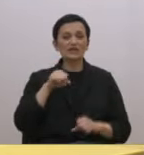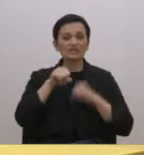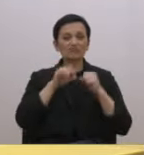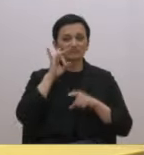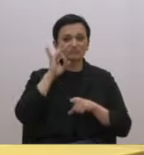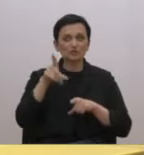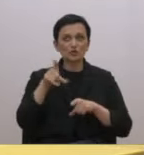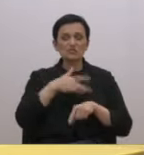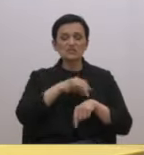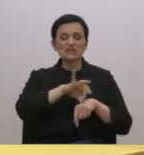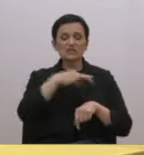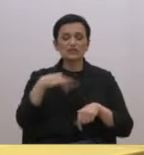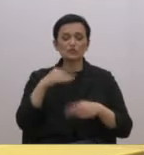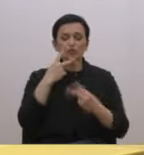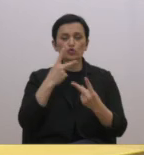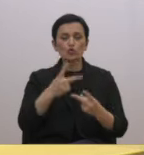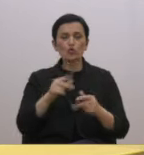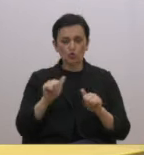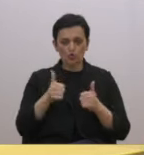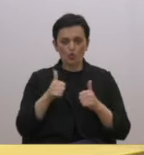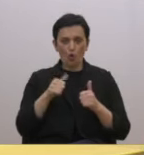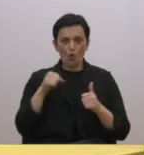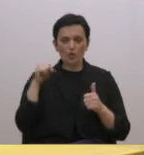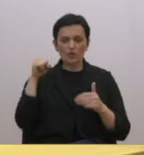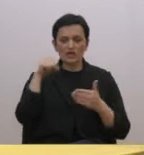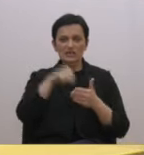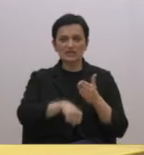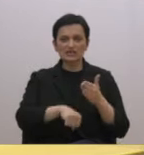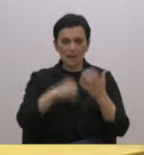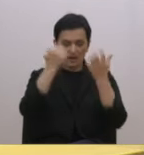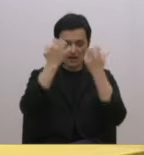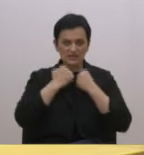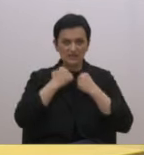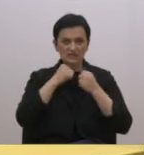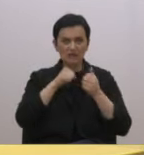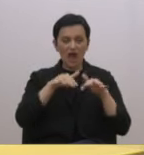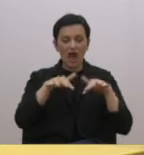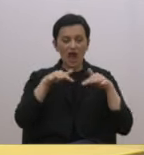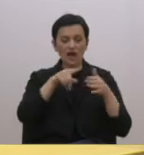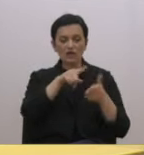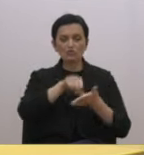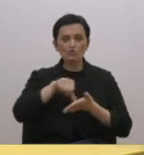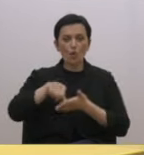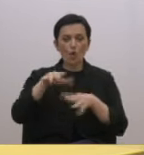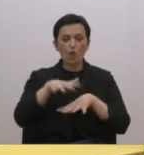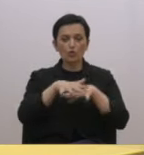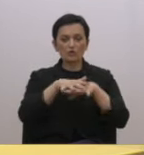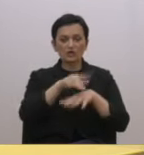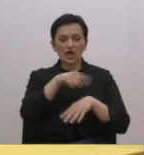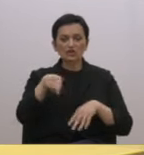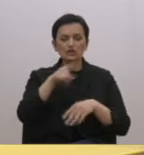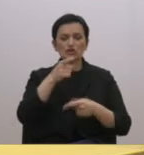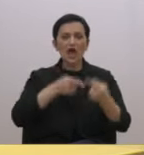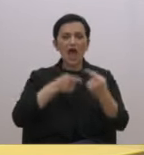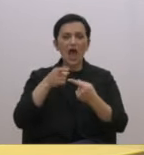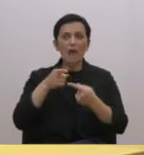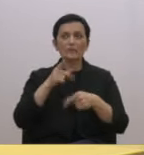ტკივნეულია იმის ყურება, თუ როგორ სცემს სპეცრაზმი აქციის მონაწილეებს, რომლებიც იბრძვიან ყველას, თვით